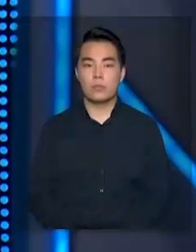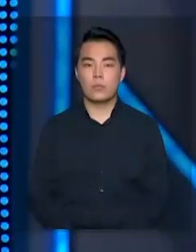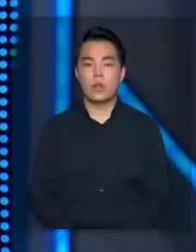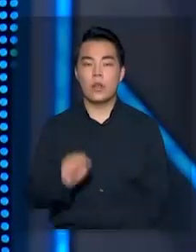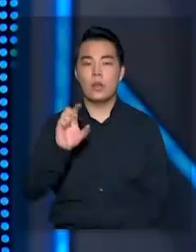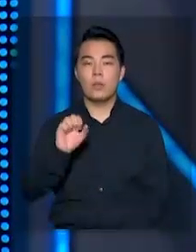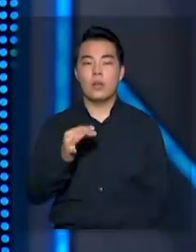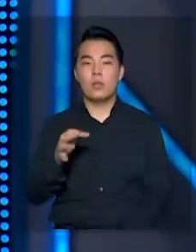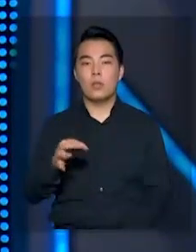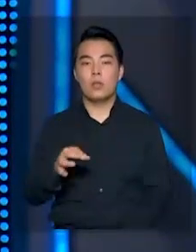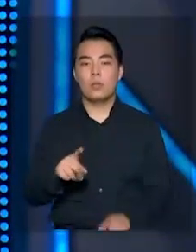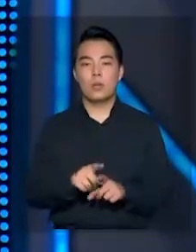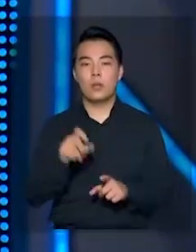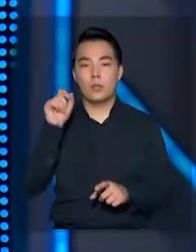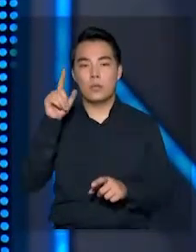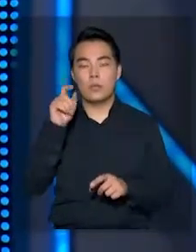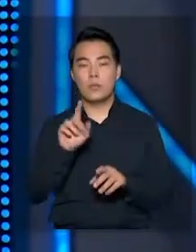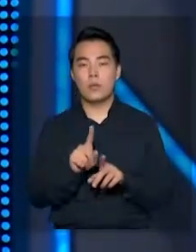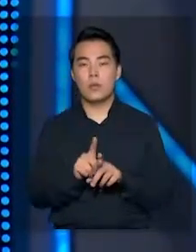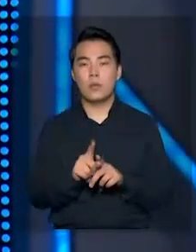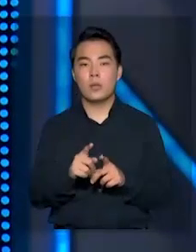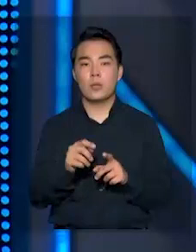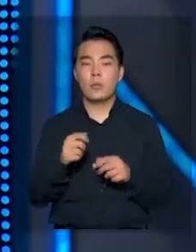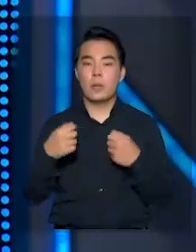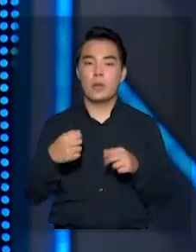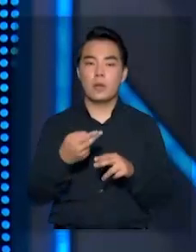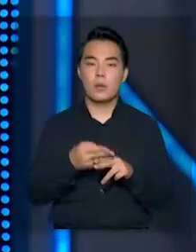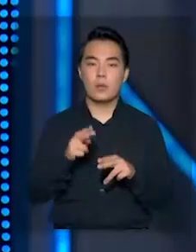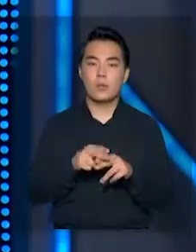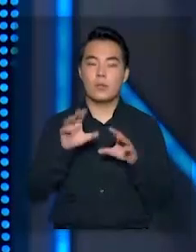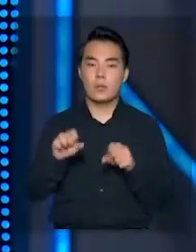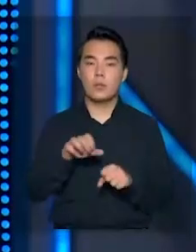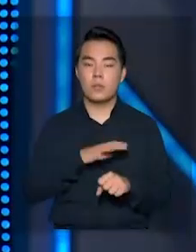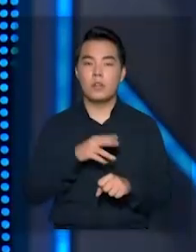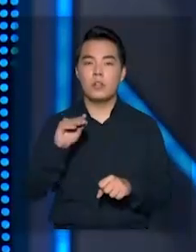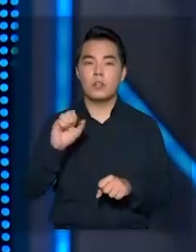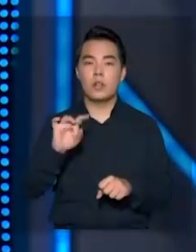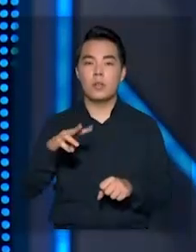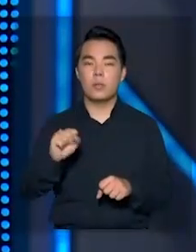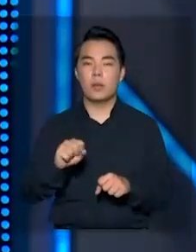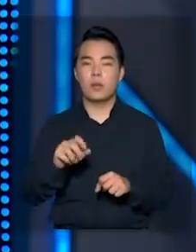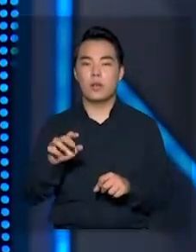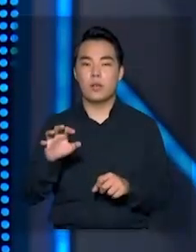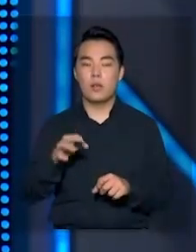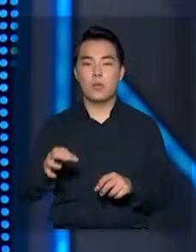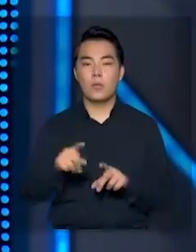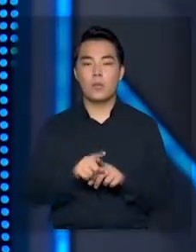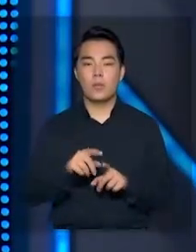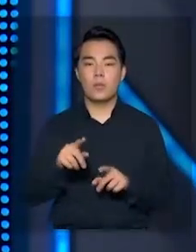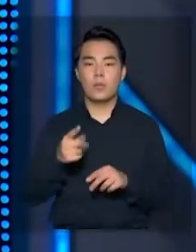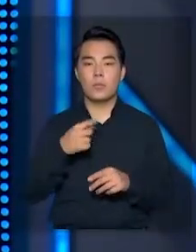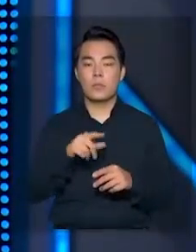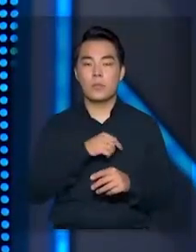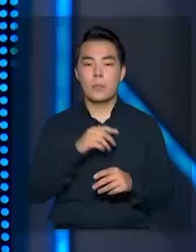Абай облысында алтынды заңсыз өндіріп өндегендер ұсталды. Олар Жарма ауданындағы Еділбай учаскесінде жер қойнауын өз